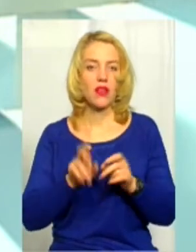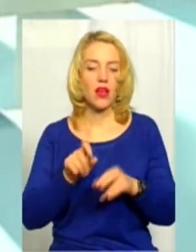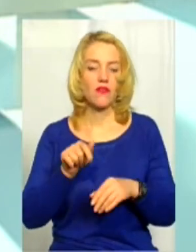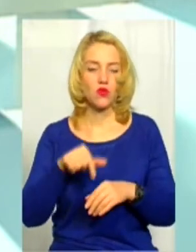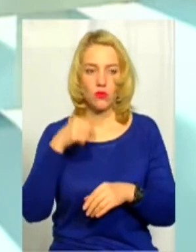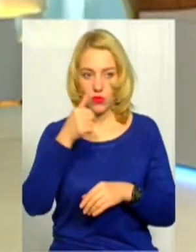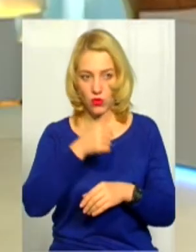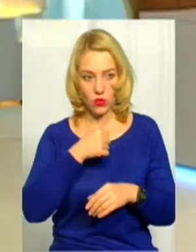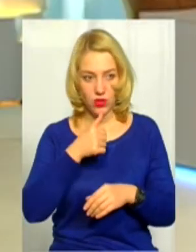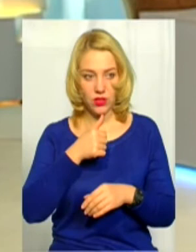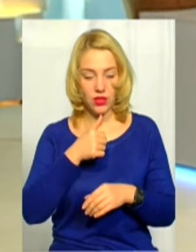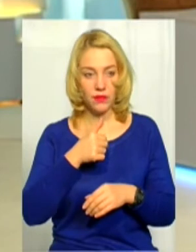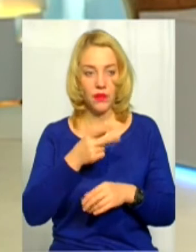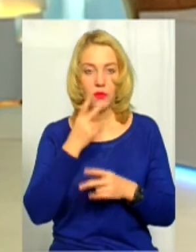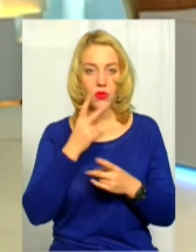в цьому році